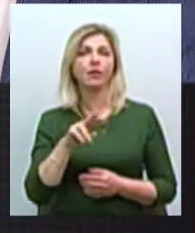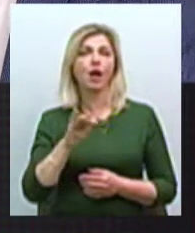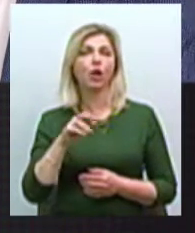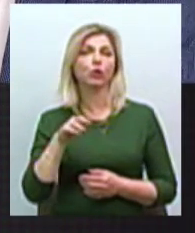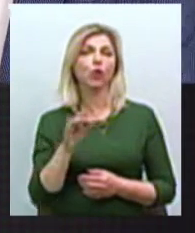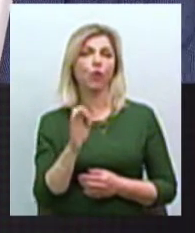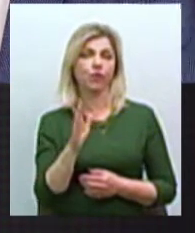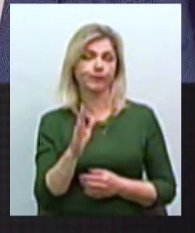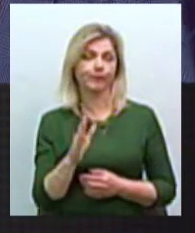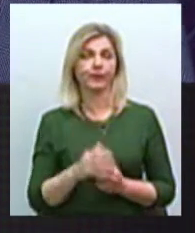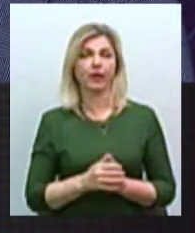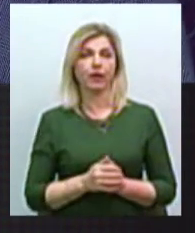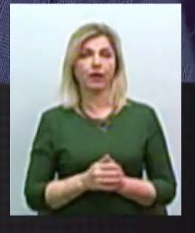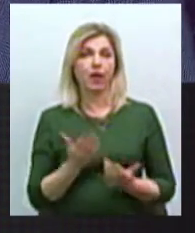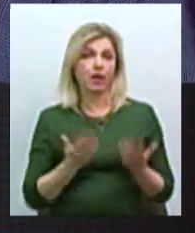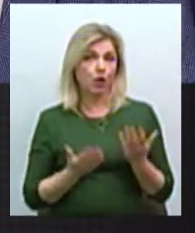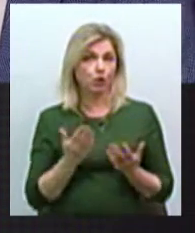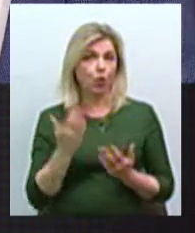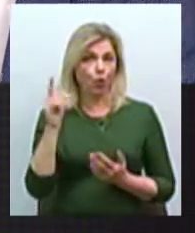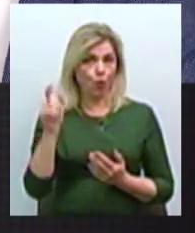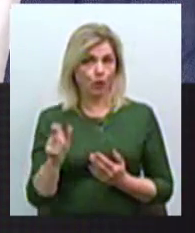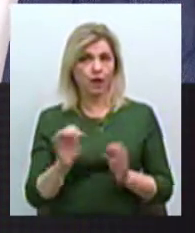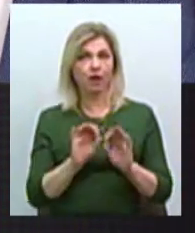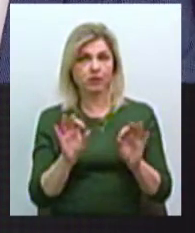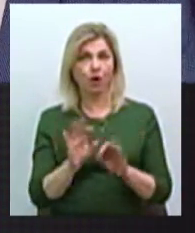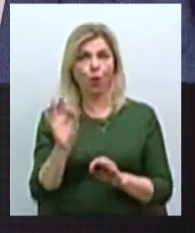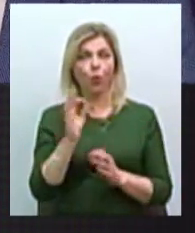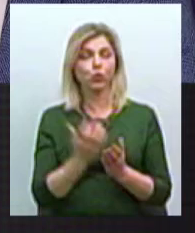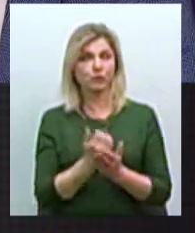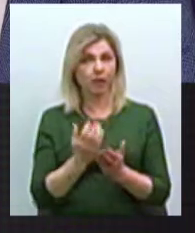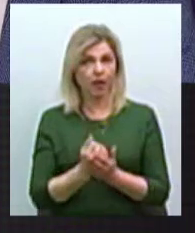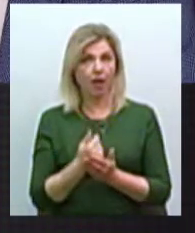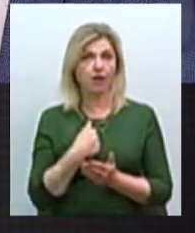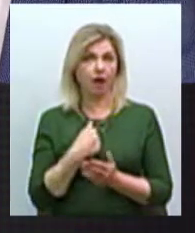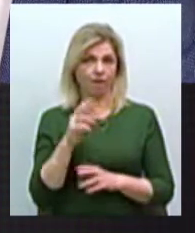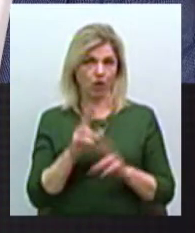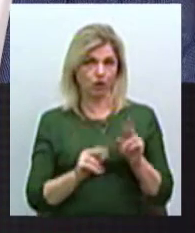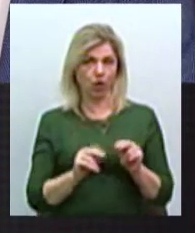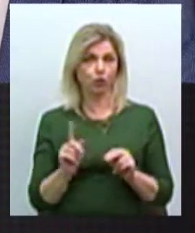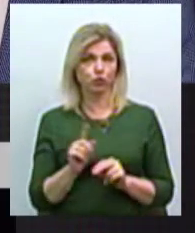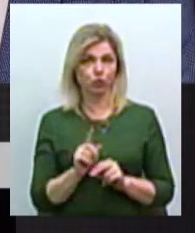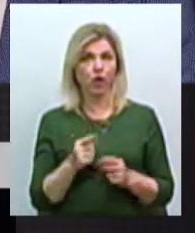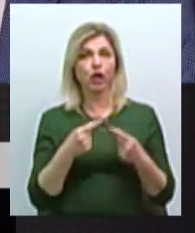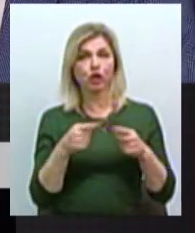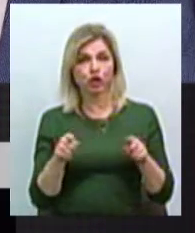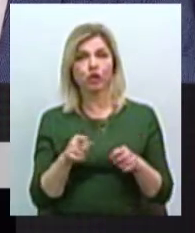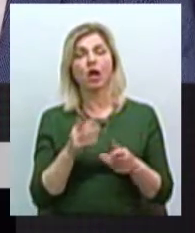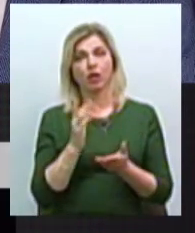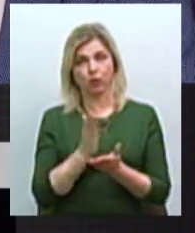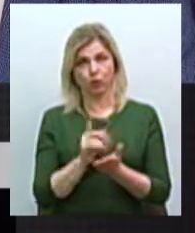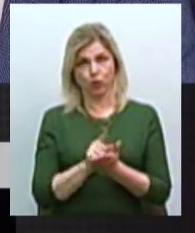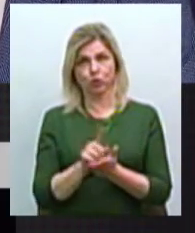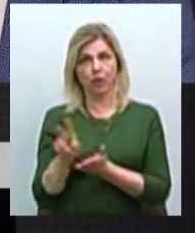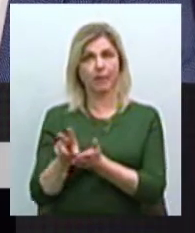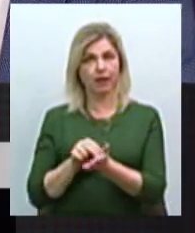Тому, якщо він розповідає про успіхи, то я вважаю, що інші мають брати приклад з